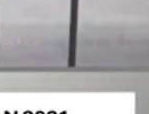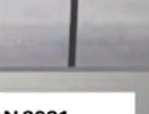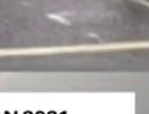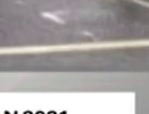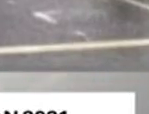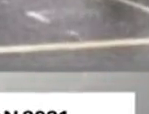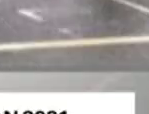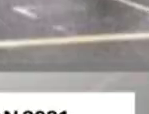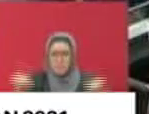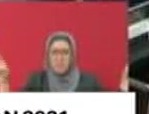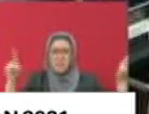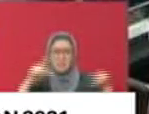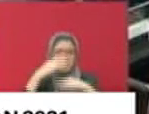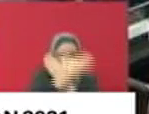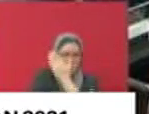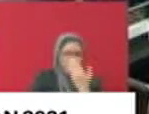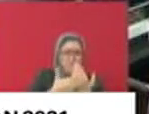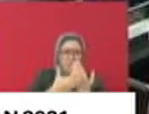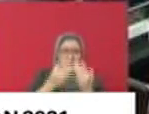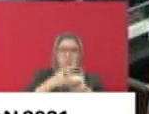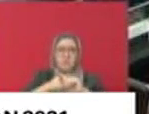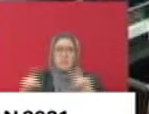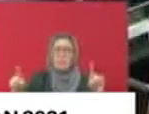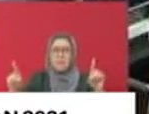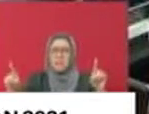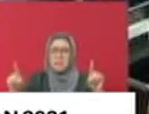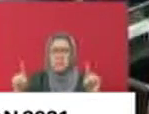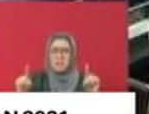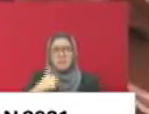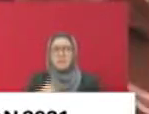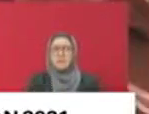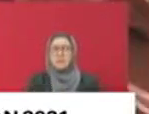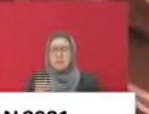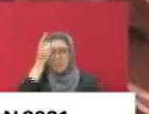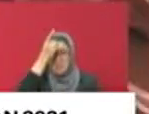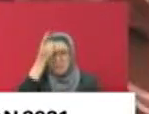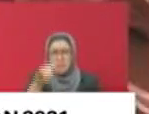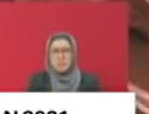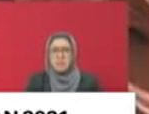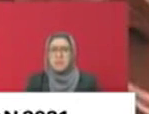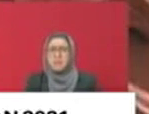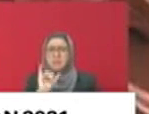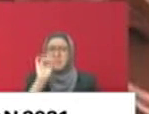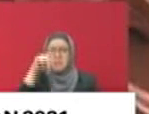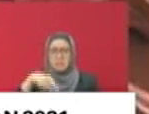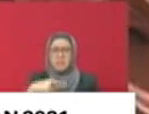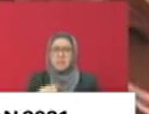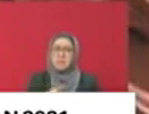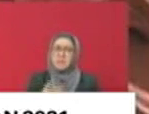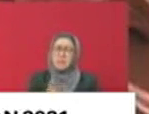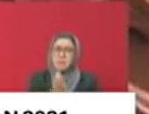agenda membesarkan bajet ini. Jelas beliau, setiap perbahasan selepas belanjawan 2021 dibentangkan